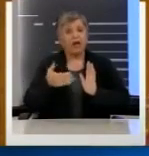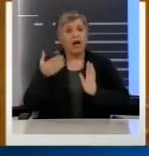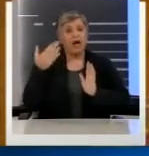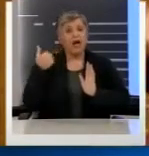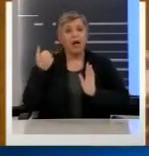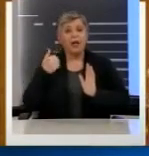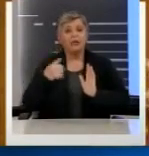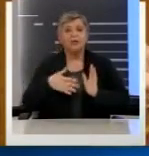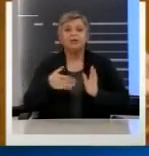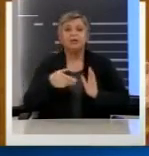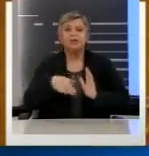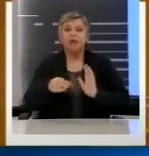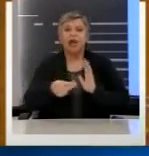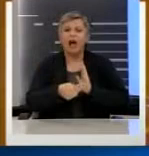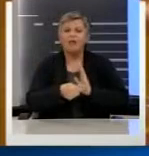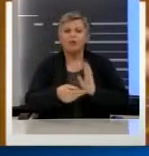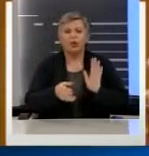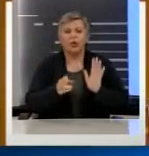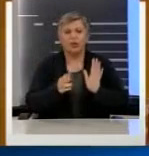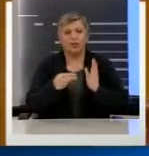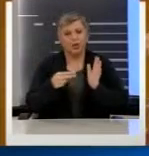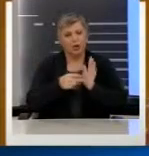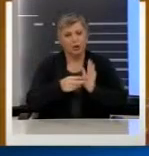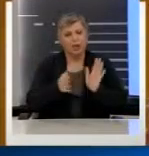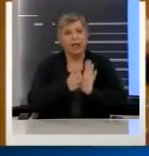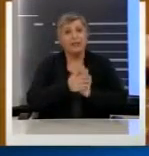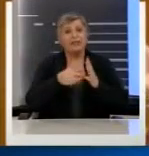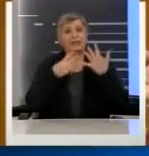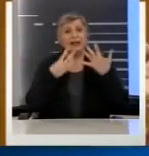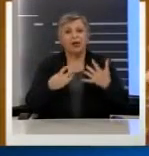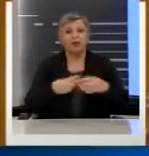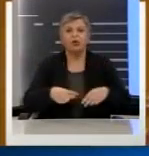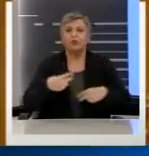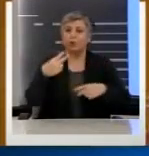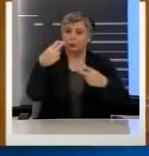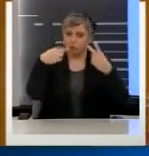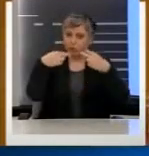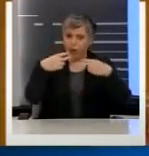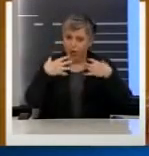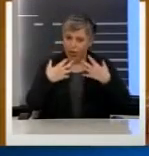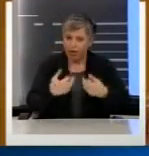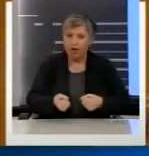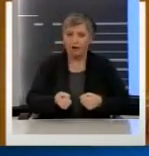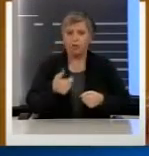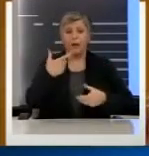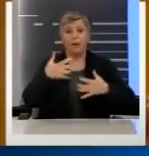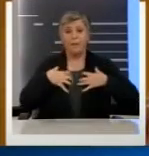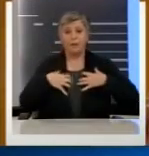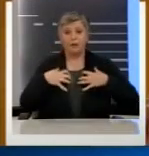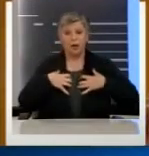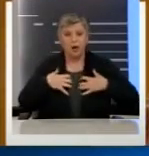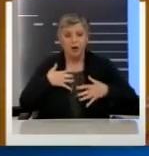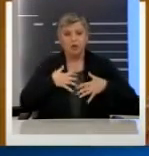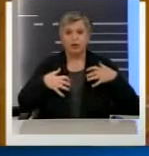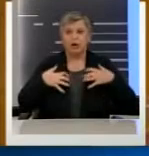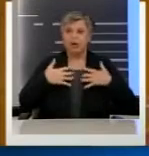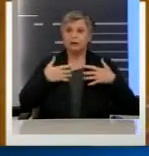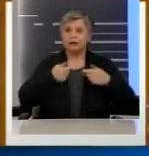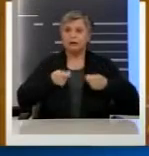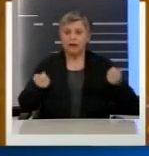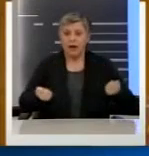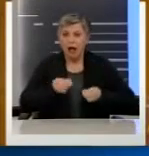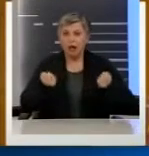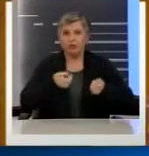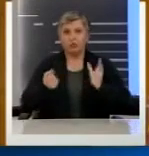να μας παρακολουθούν και κάποιες επιτηρήσεις ή οτιδήποτε και έχουμε αυτή την αγωνία, αυτό το άγχος, να πάμε στη νέα